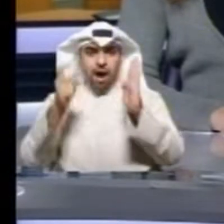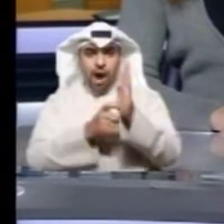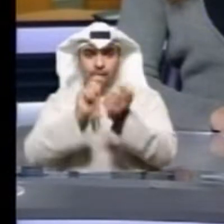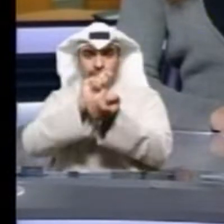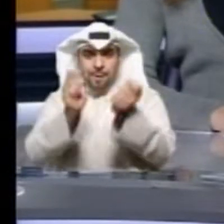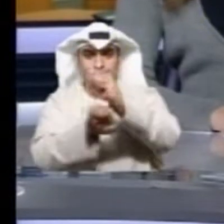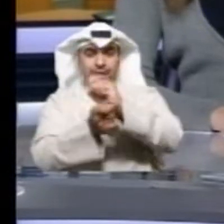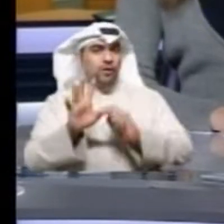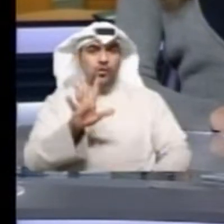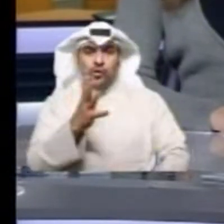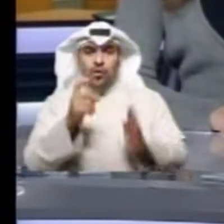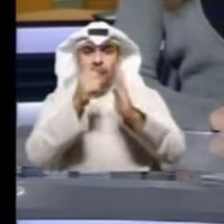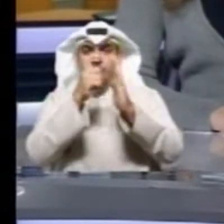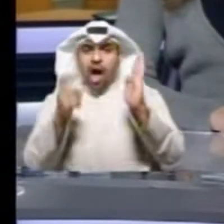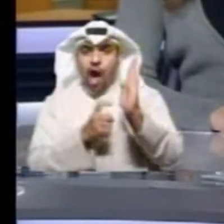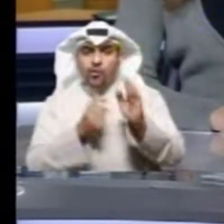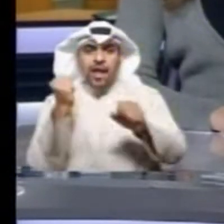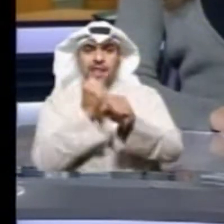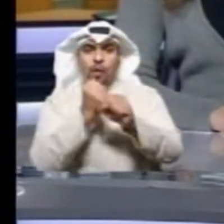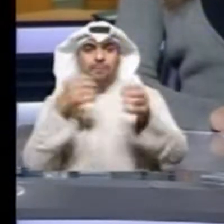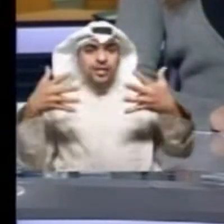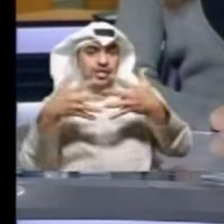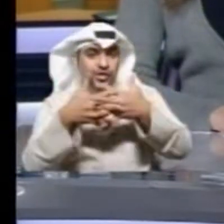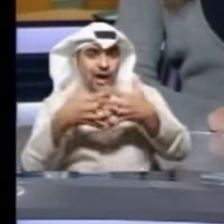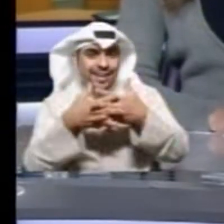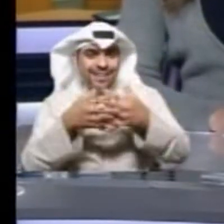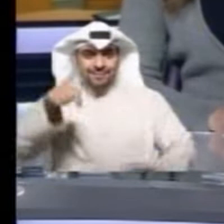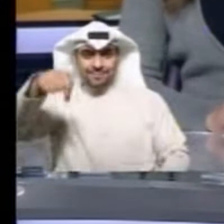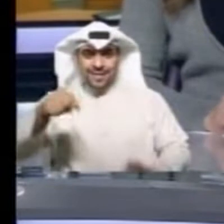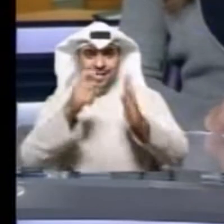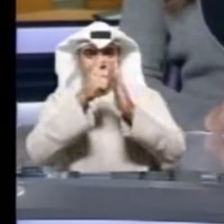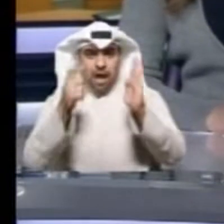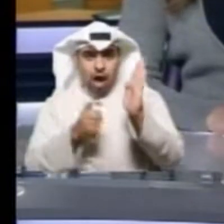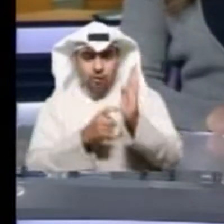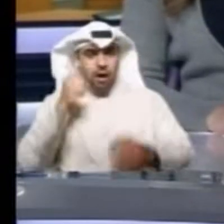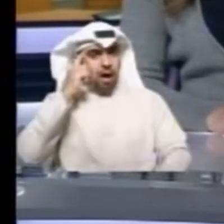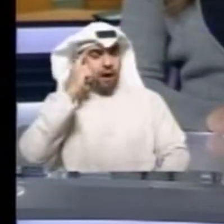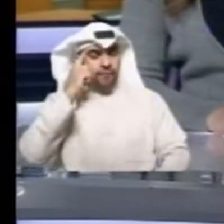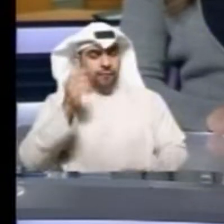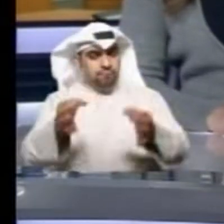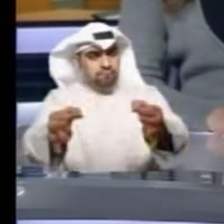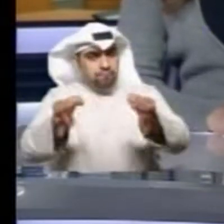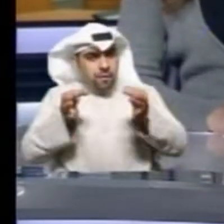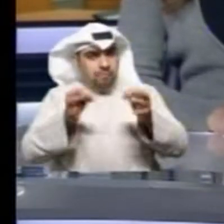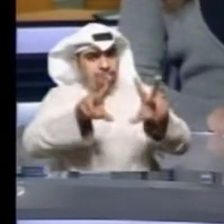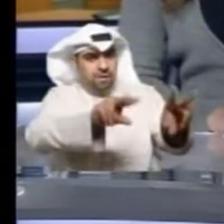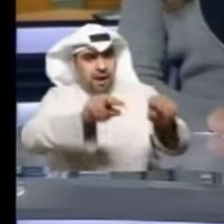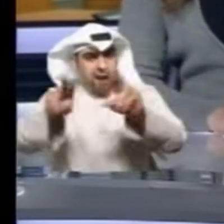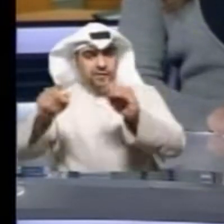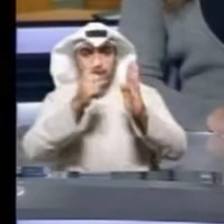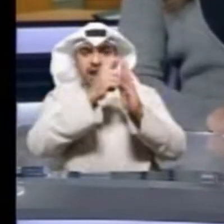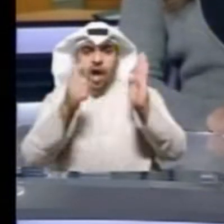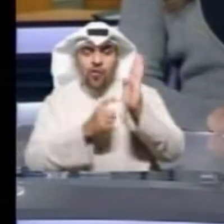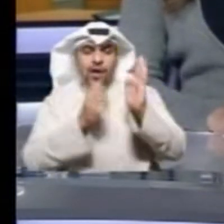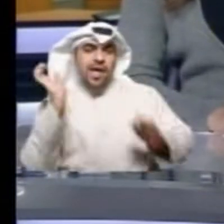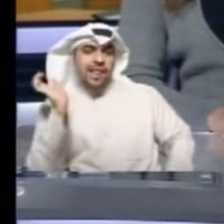القطاع الأهلي. القانون يراعي في ذلك أحكام قانون المؤسسة العامة للتأمينات الاجتماعية على أن يستحق